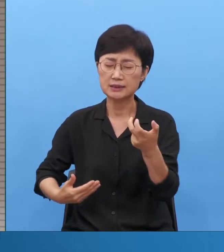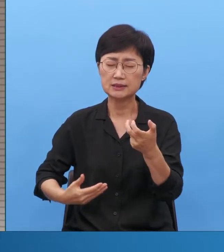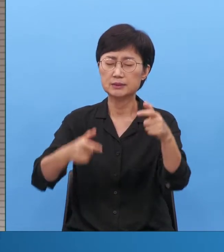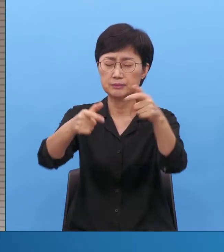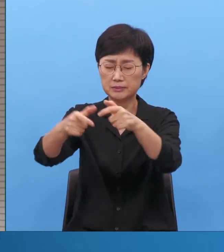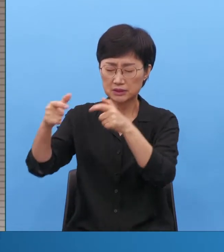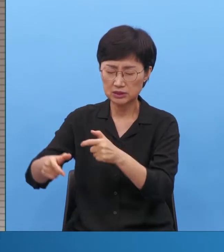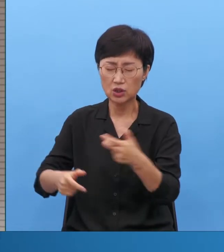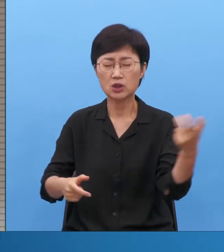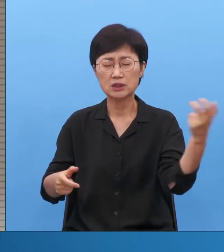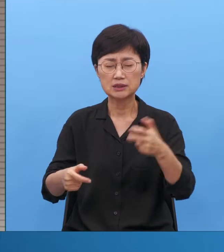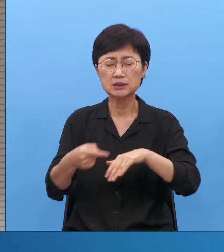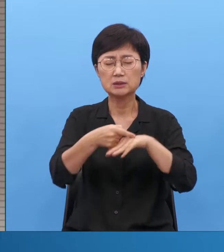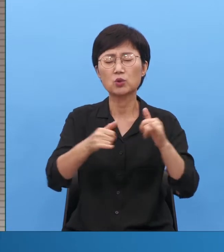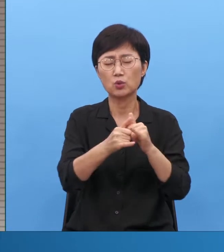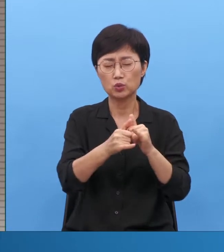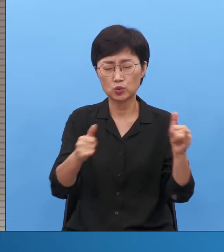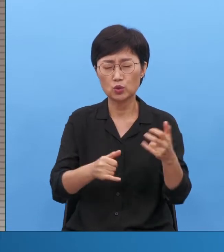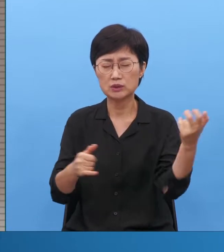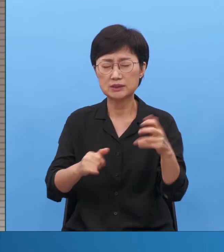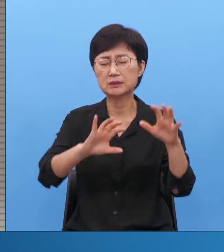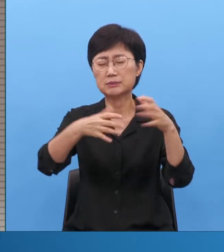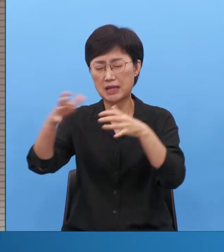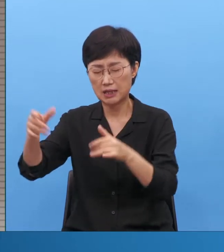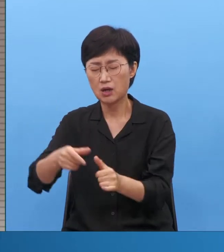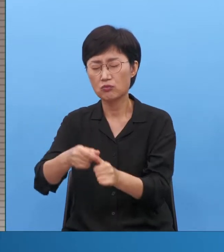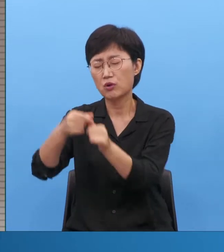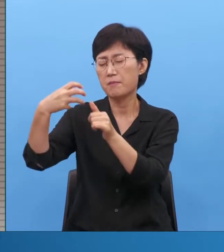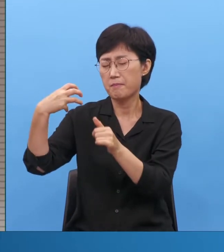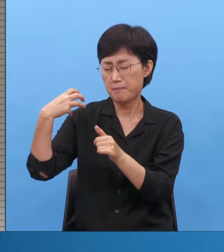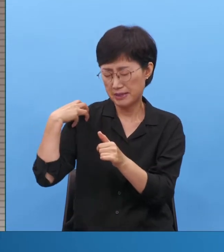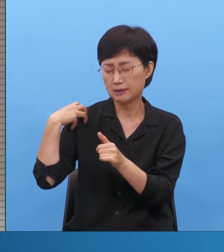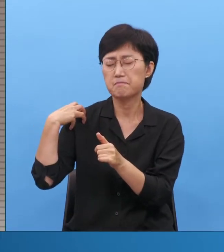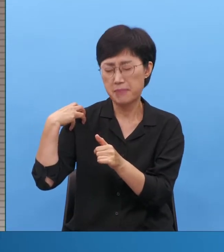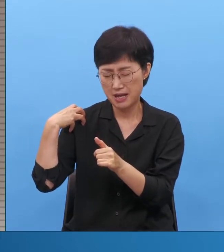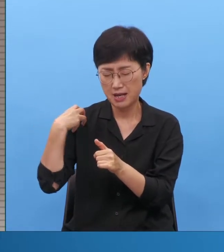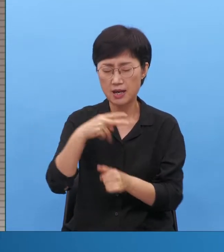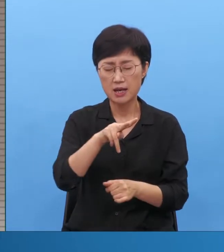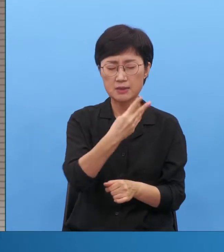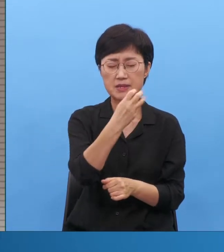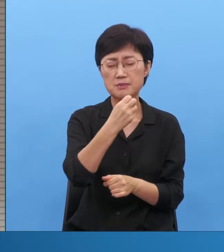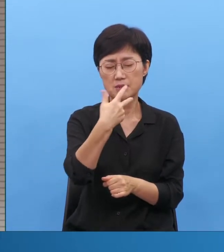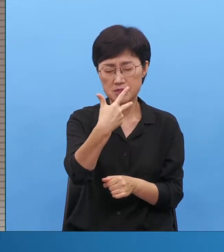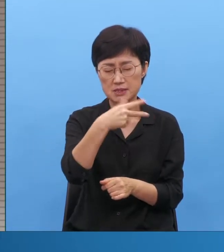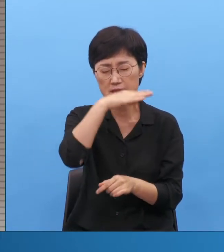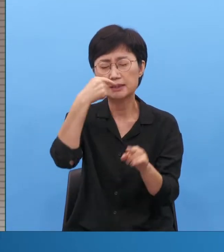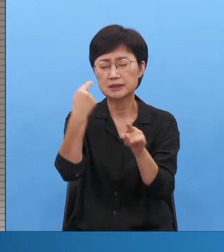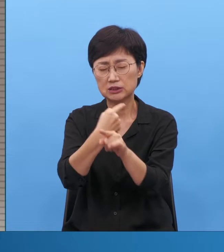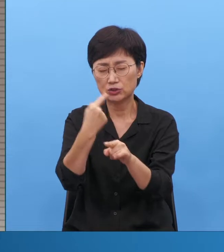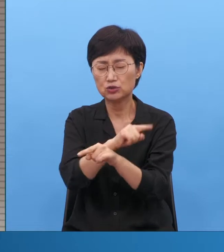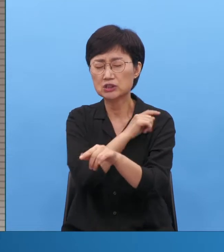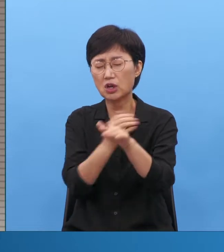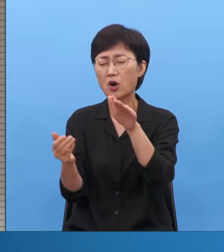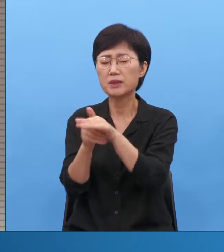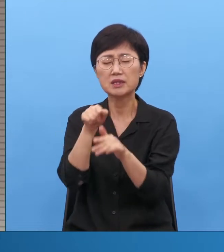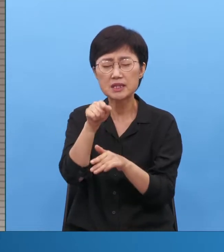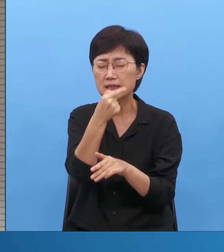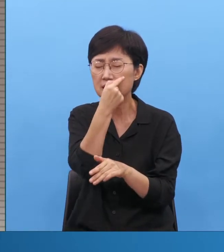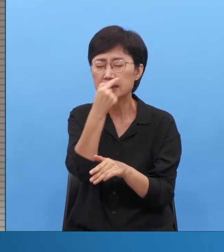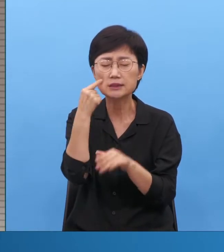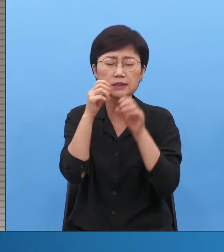그리고 70나라를 살리는 전도자로 237 치유 서밋의 증인으로 서게 하옵소서. And through RTS, as